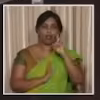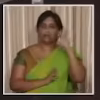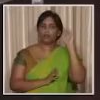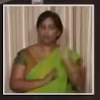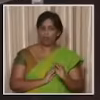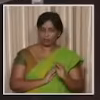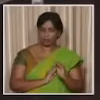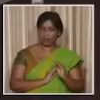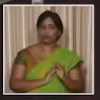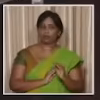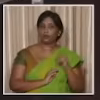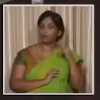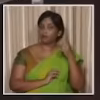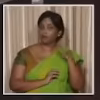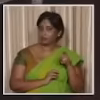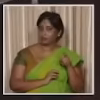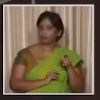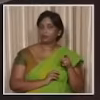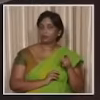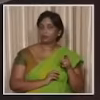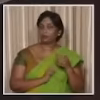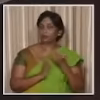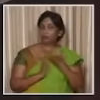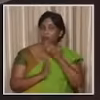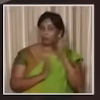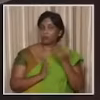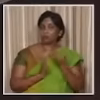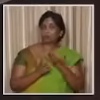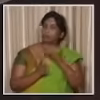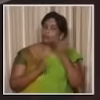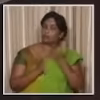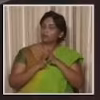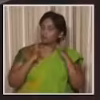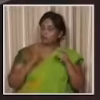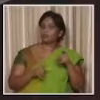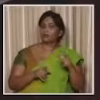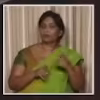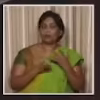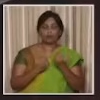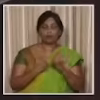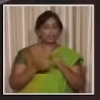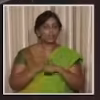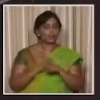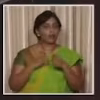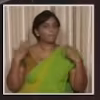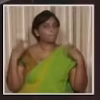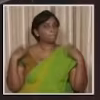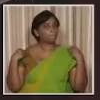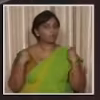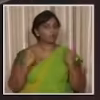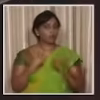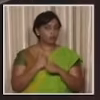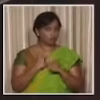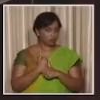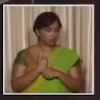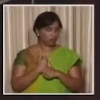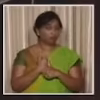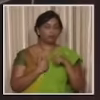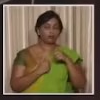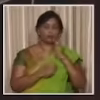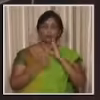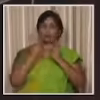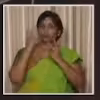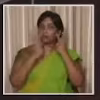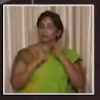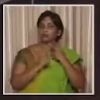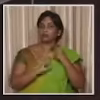ප්‍රමාණයක් ඒ නිසා පුළුවන් තරම් හැකියපමණ ඒ අවශ්‍ය යටිතල පහසුකම් සකස් කරලා මේ